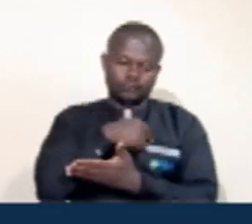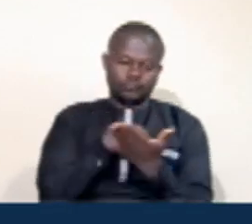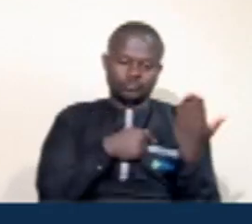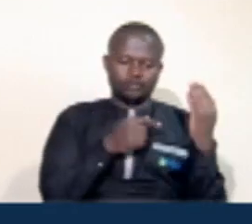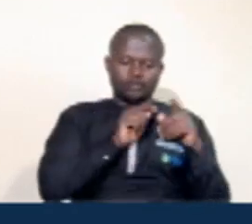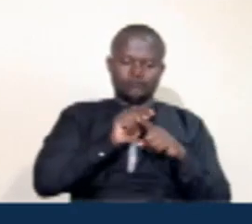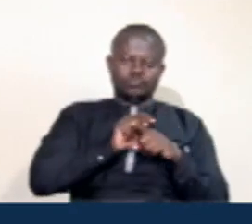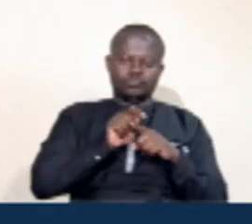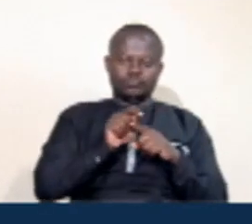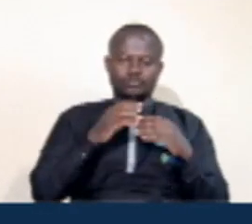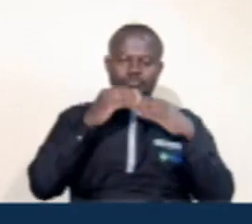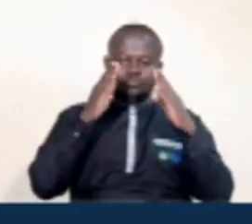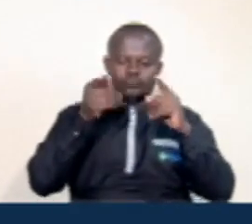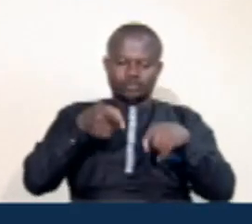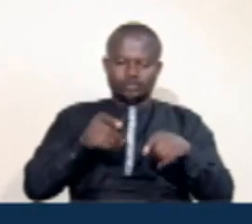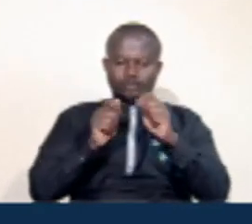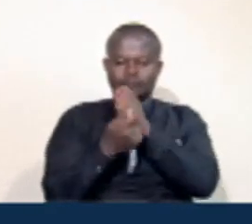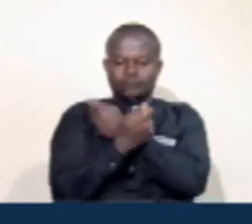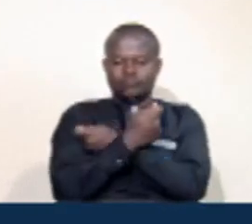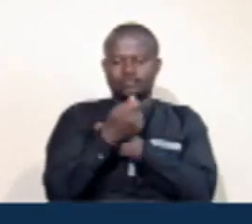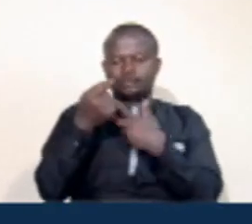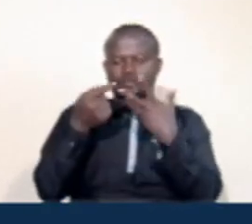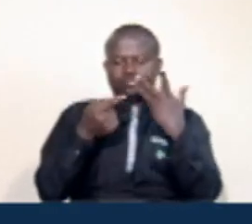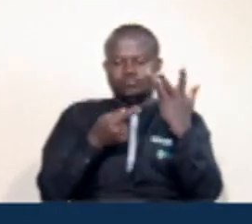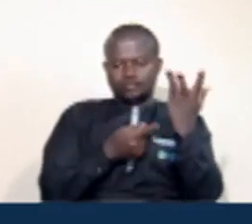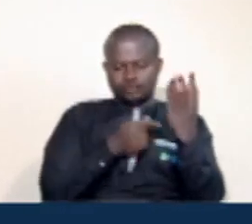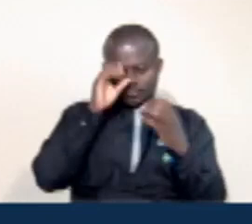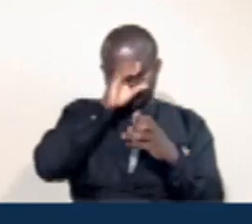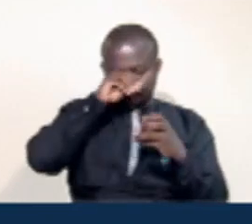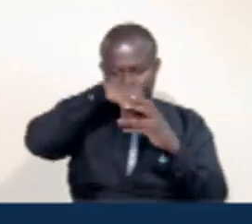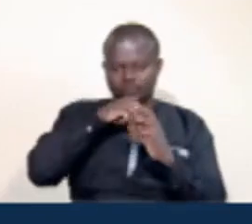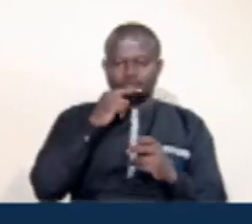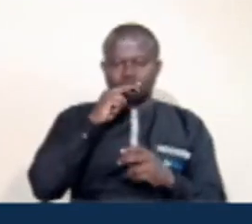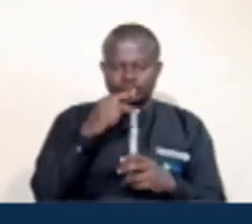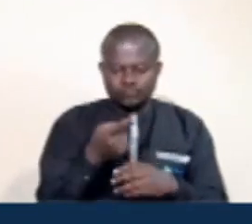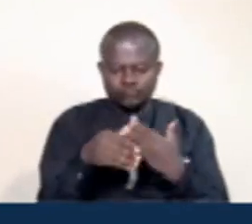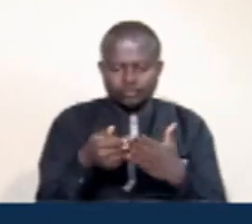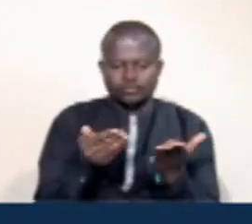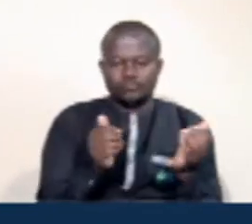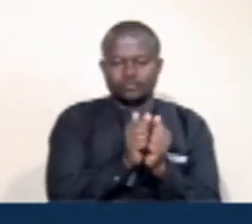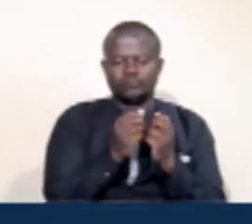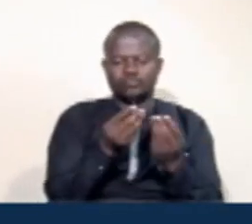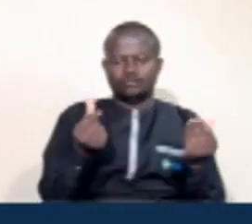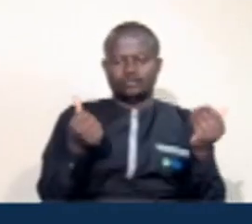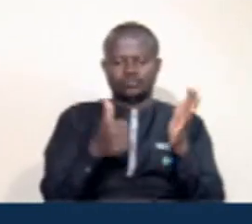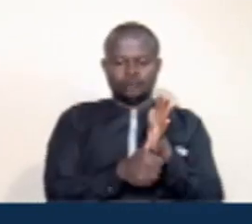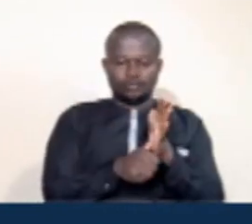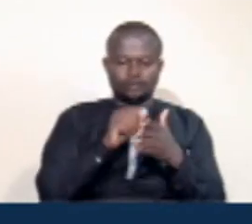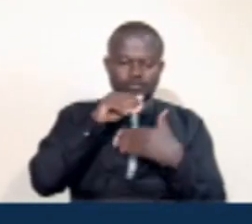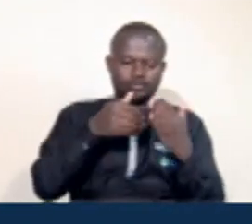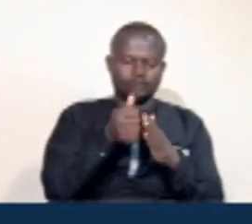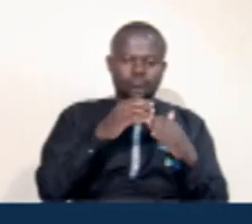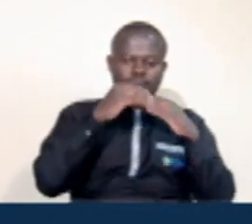Bakaba bahugurwa ku buyobozi buzana impinduka, ingingo zo kwishakamo ibisubizo no gukemura ibibazo